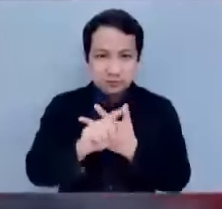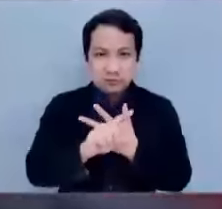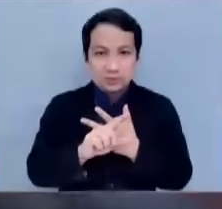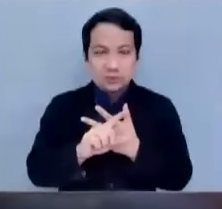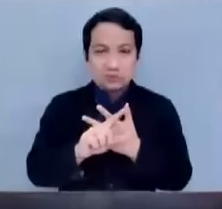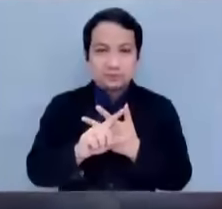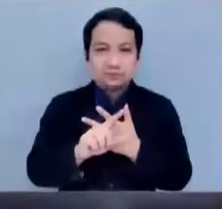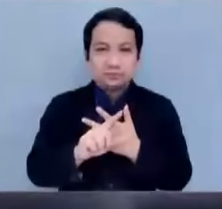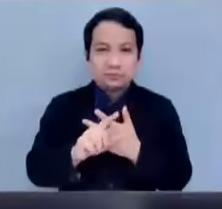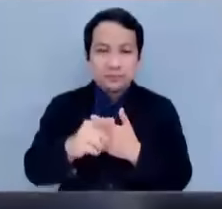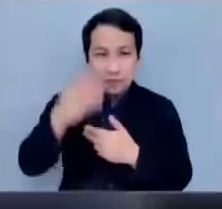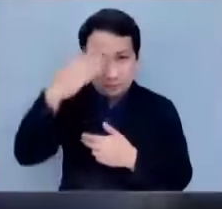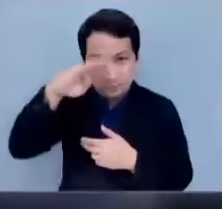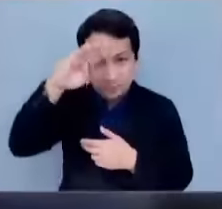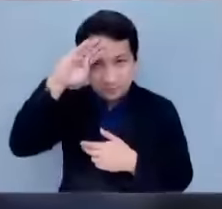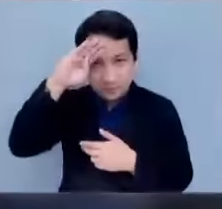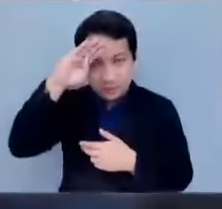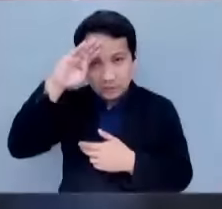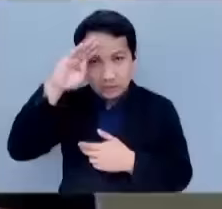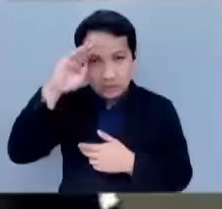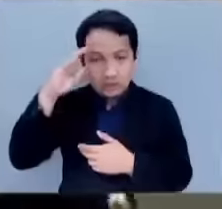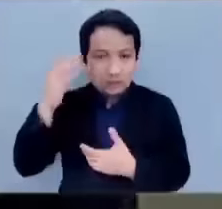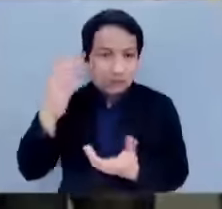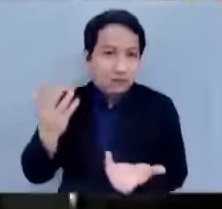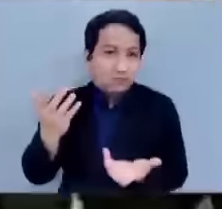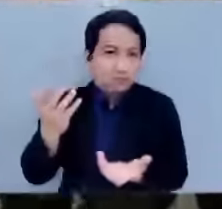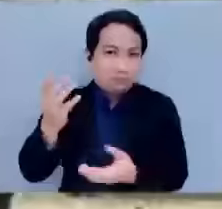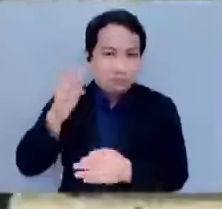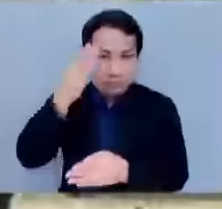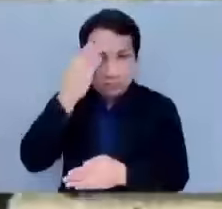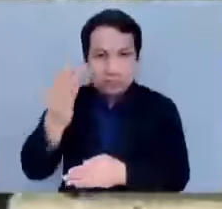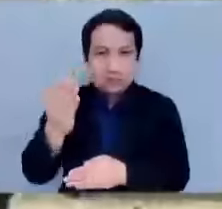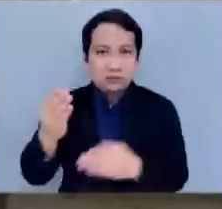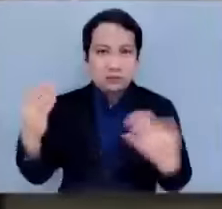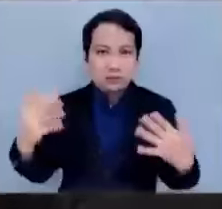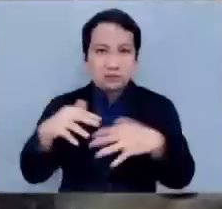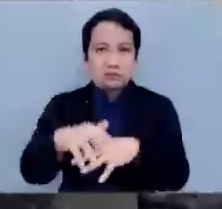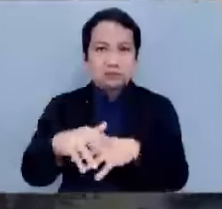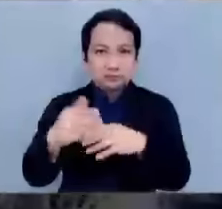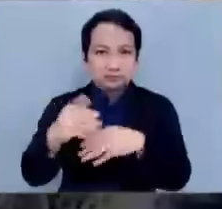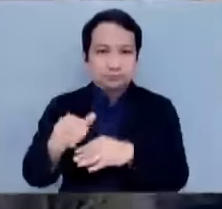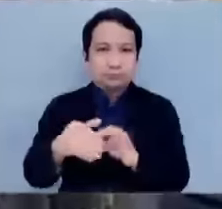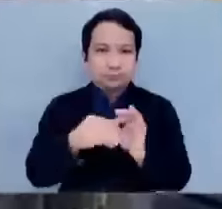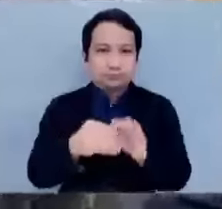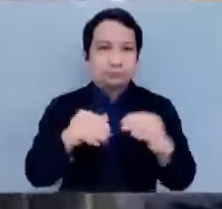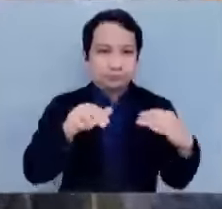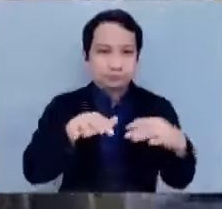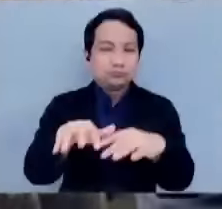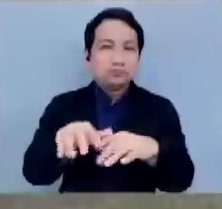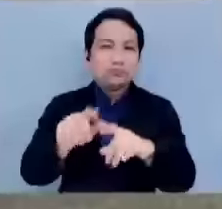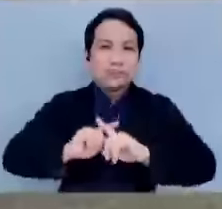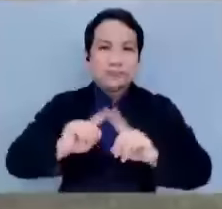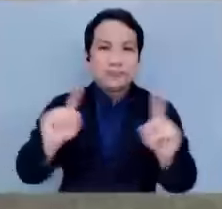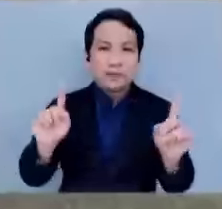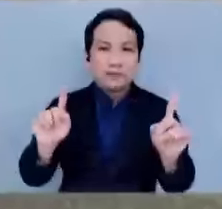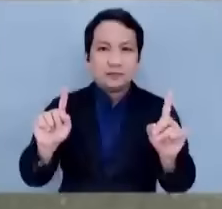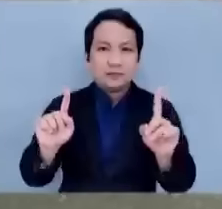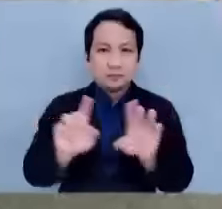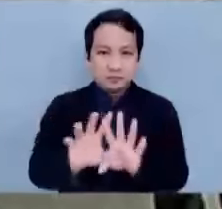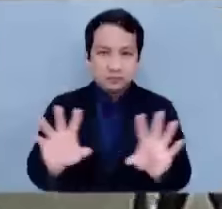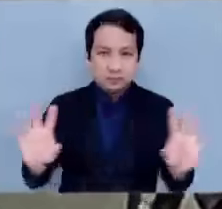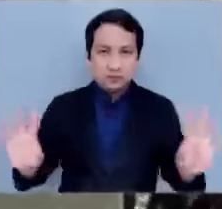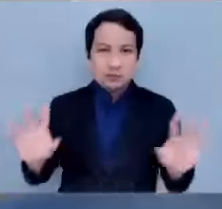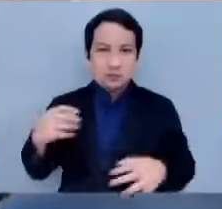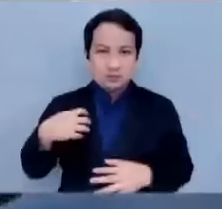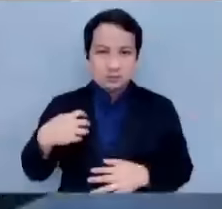Kaninang umaga pa sila naroon at sinubukan pa nga magmarcha hanggang Menjola. Yun nga lang, barikada ng mga pulis ang umarang sa